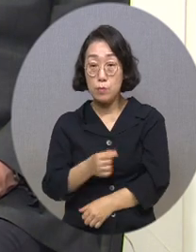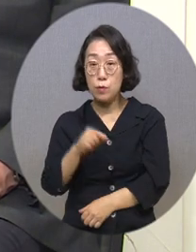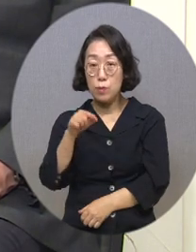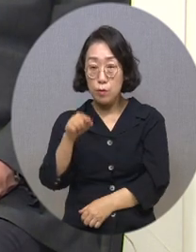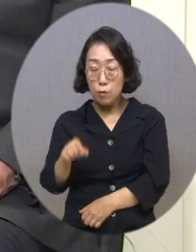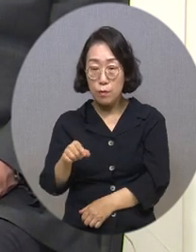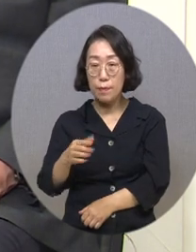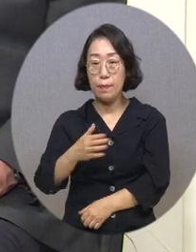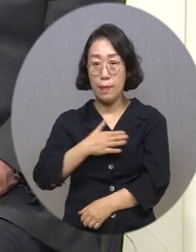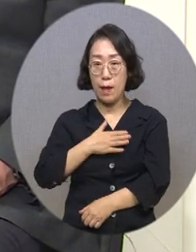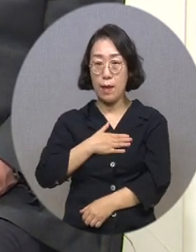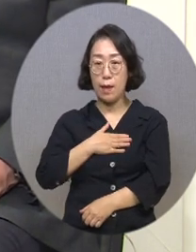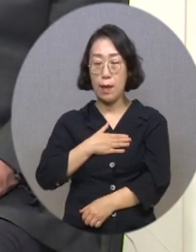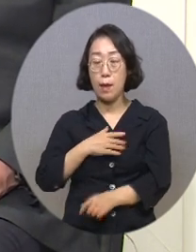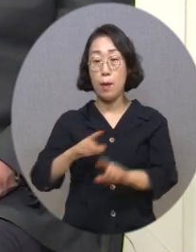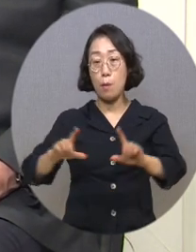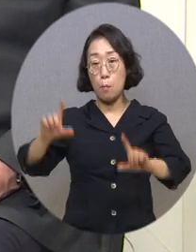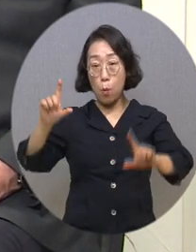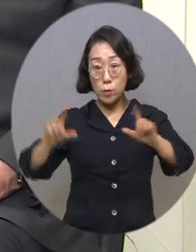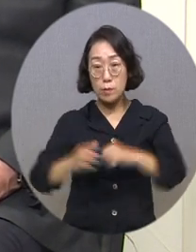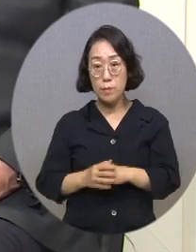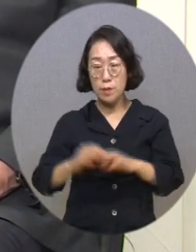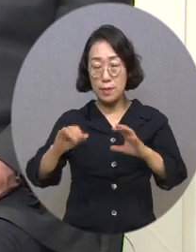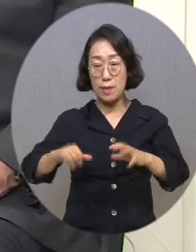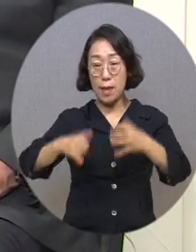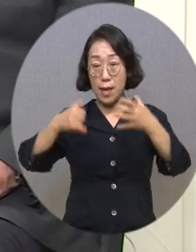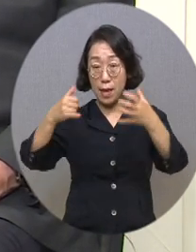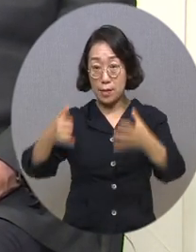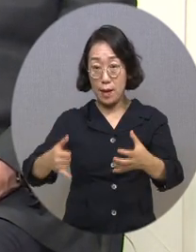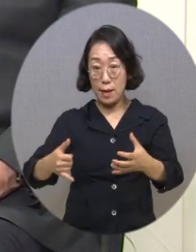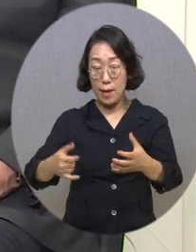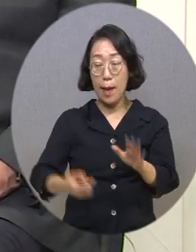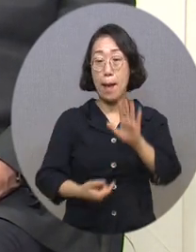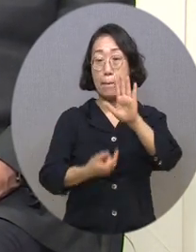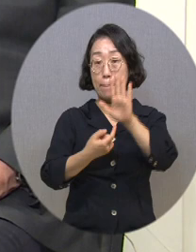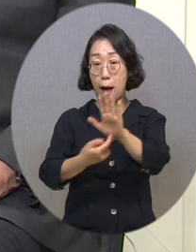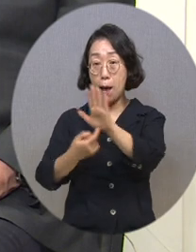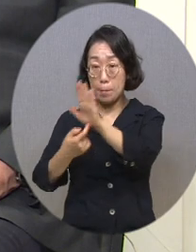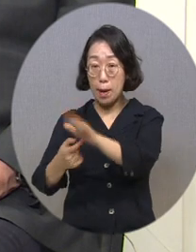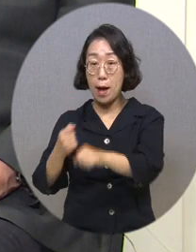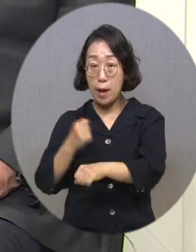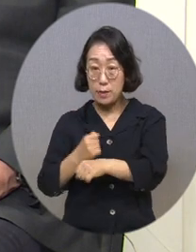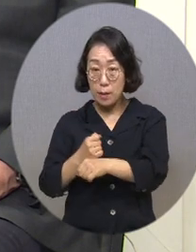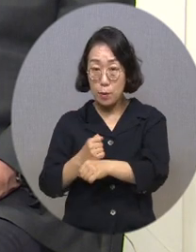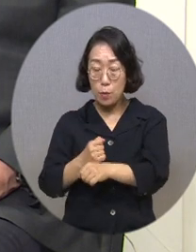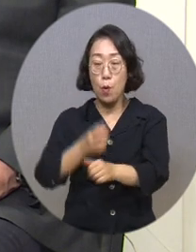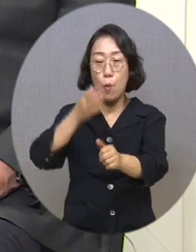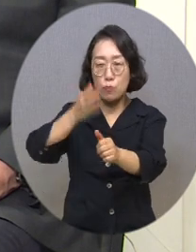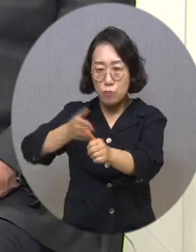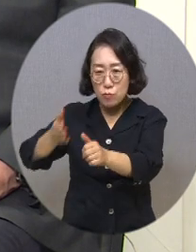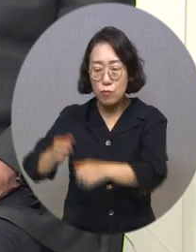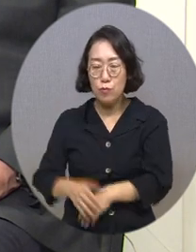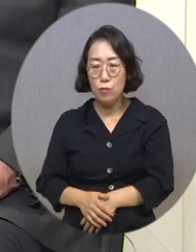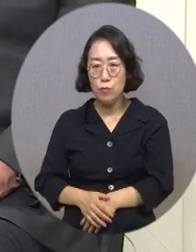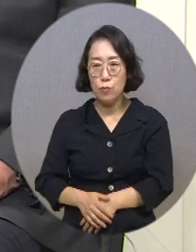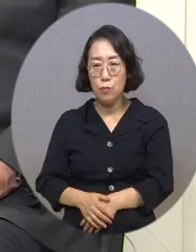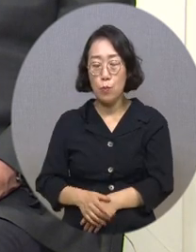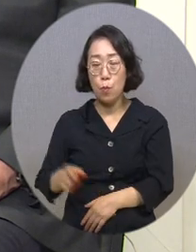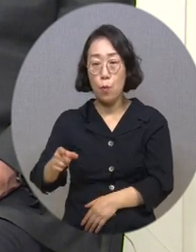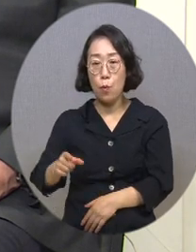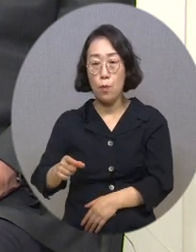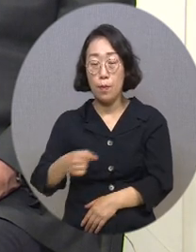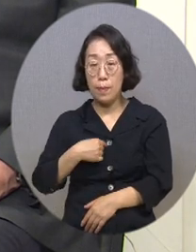그러한 나의 모습을 세상에 비추세요라고 퍼스널 브랜딩 그래서 하세요. 그리고 브랜딩만 하는 게